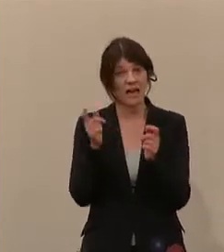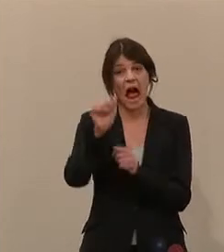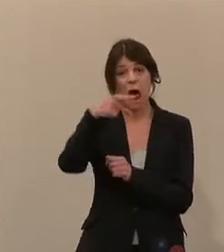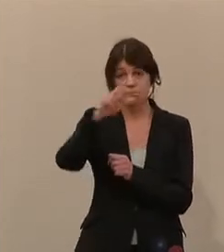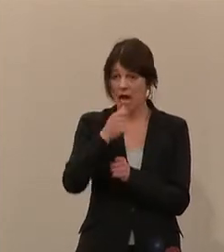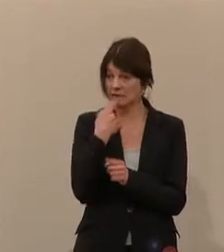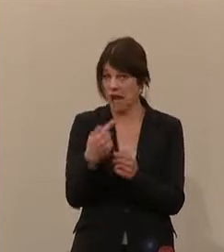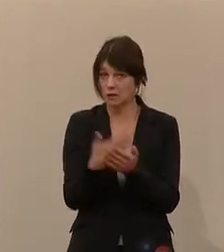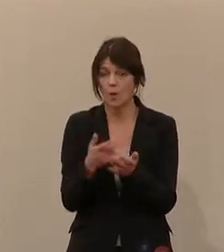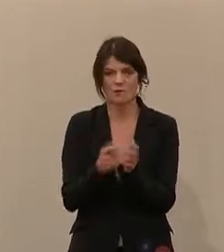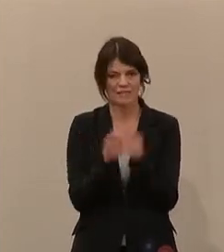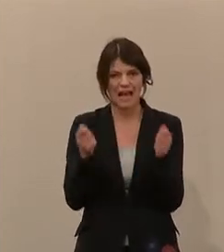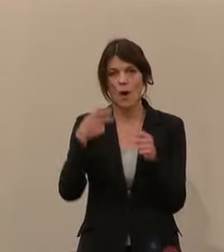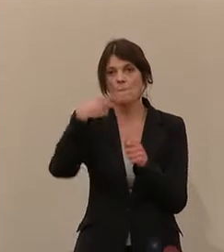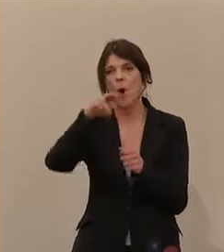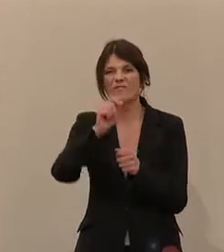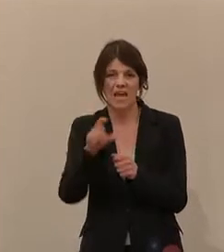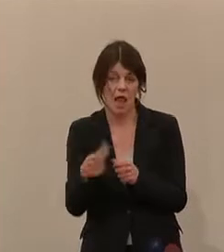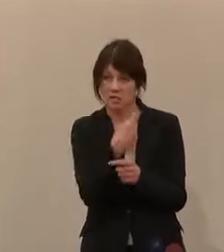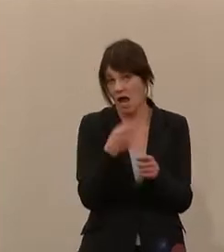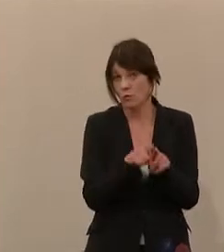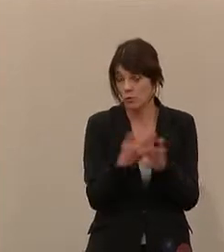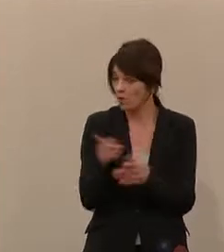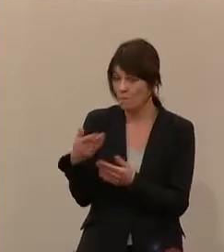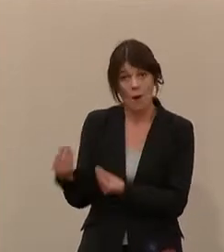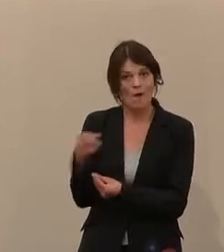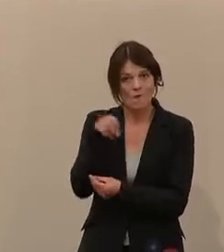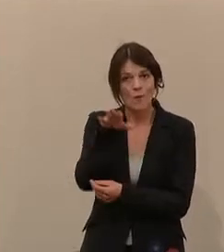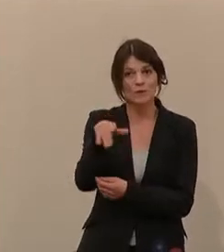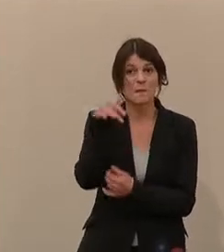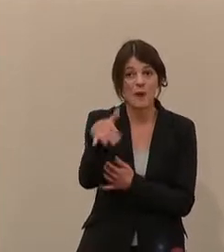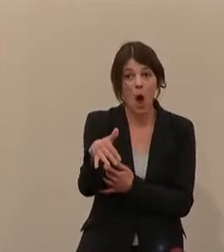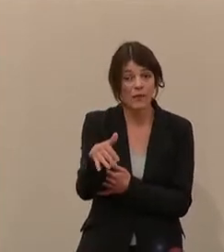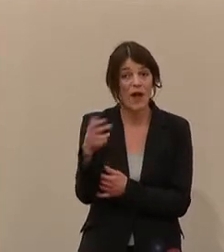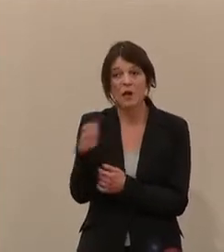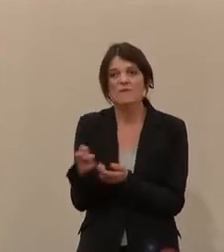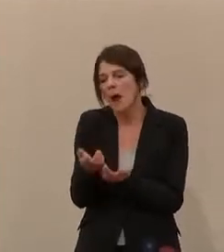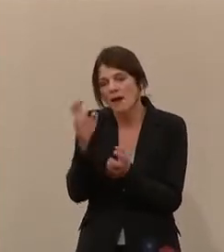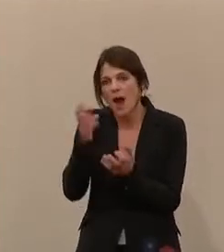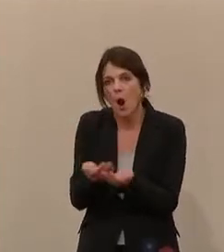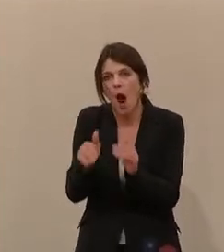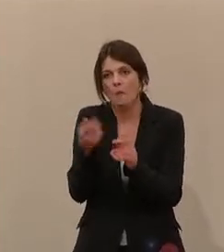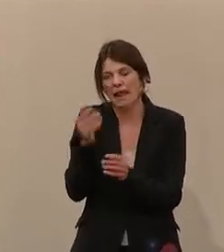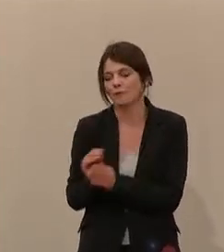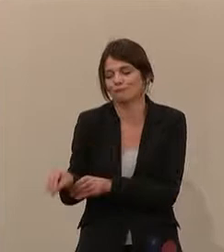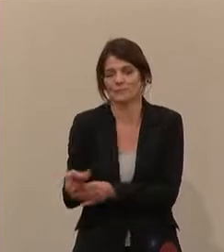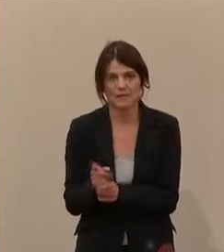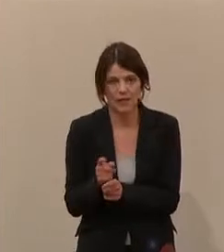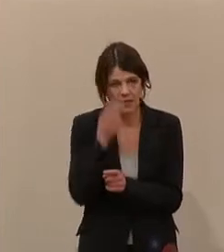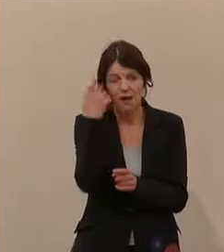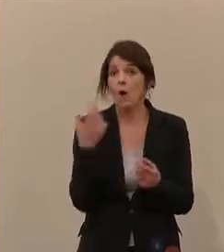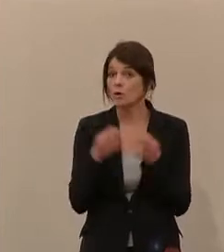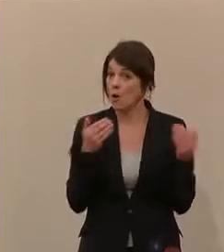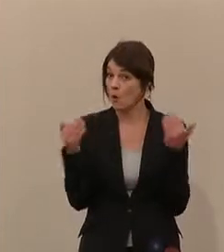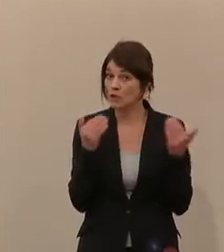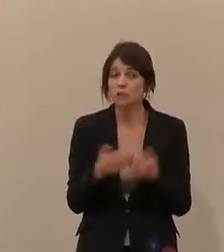Und Sie haben 15 Millionen Körperlgeld bekommen. Der wohltuende Unterschied zwischen Ihnen, Herr Vizekanzler, und dem Kanzler war, Sie